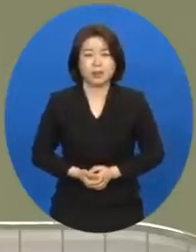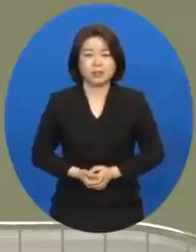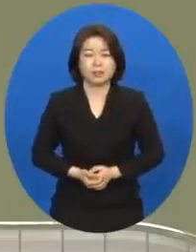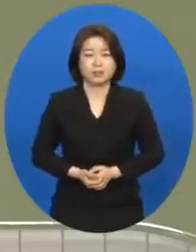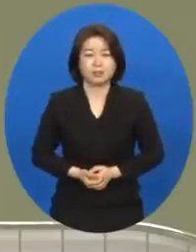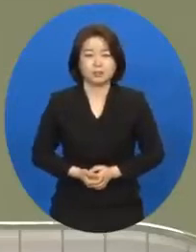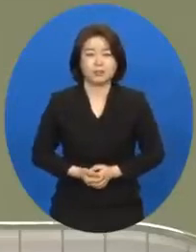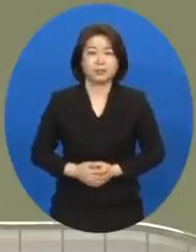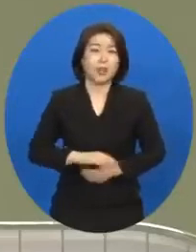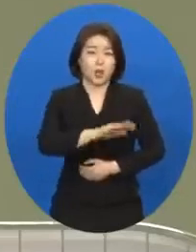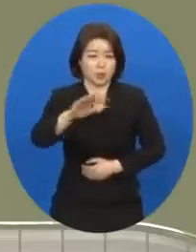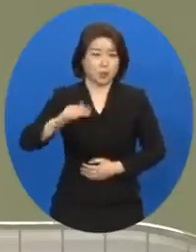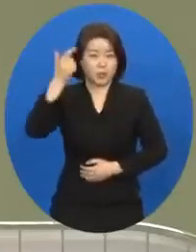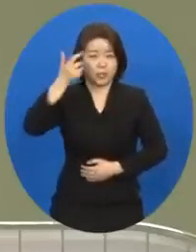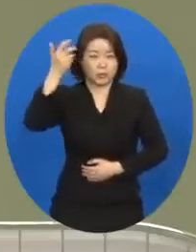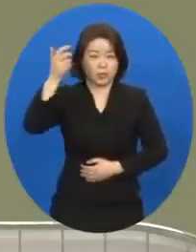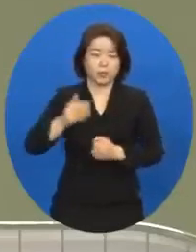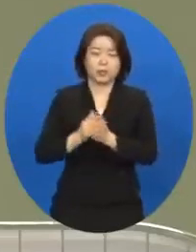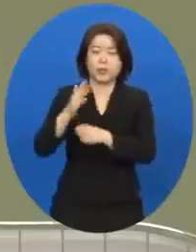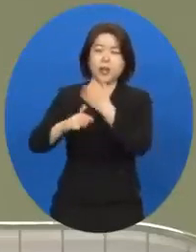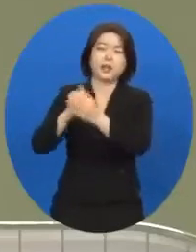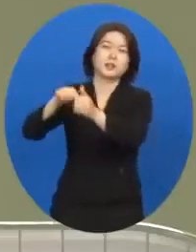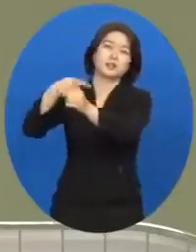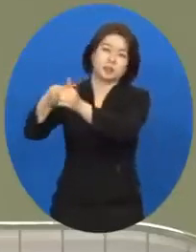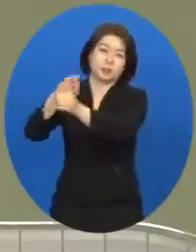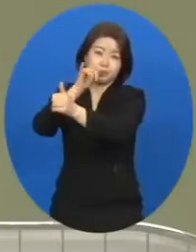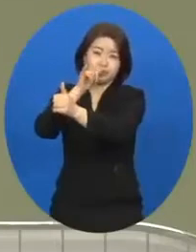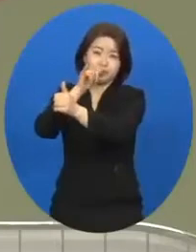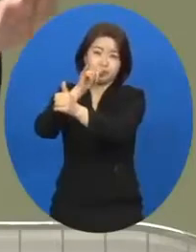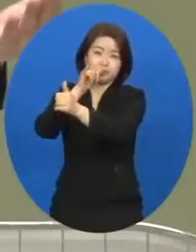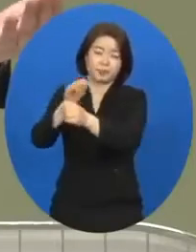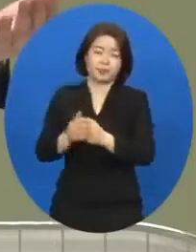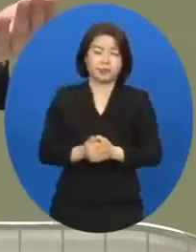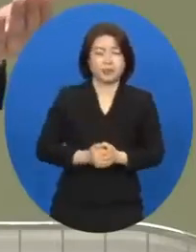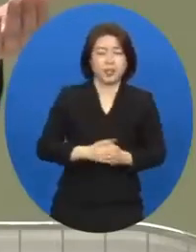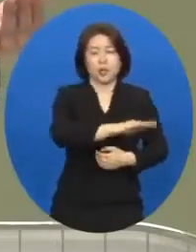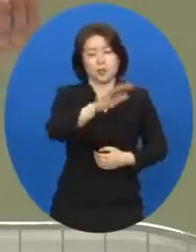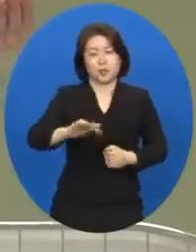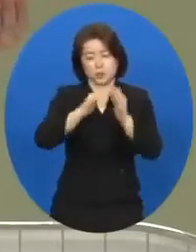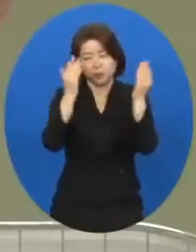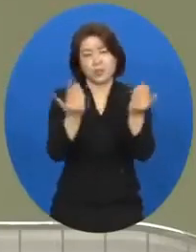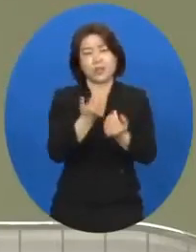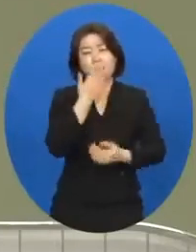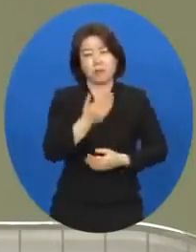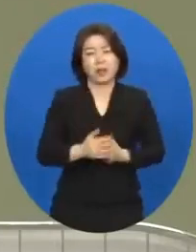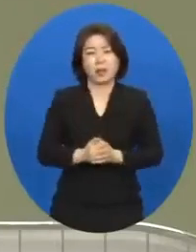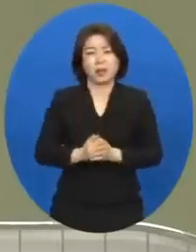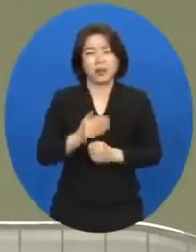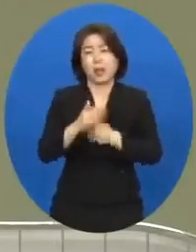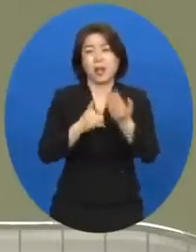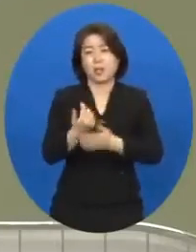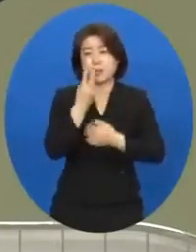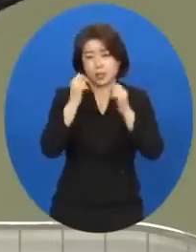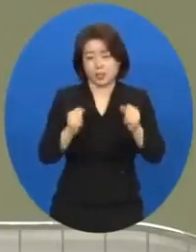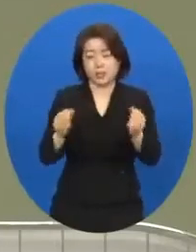여러분, 우리 영혼은 하나님에게 속해 있습니다. 여러분 모두가 다 그렇습니다. 하나님이 살아계신